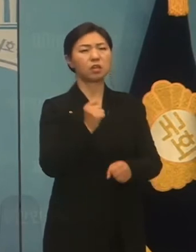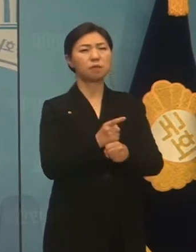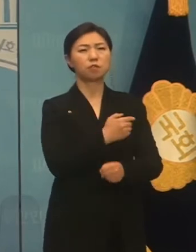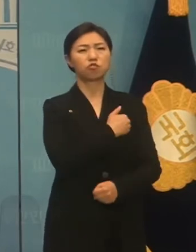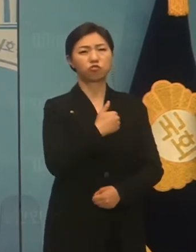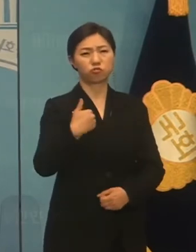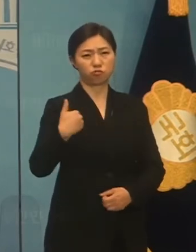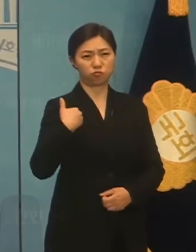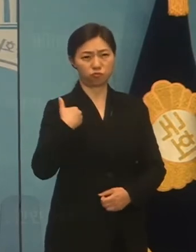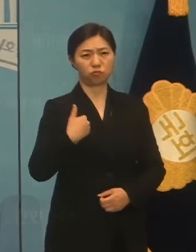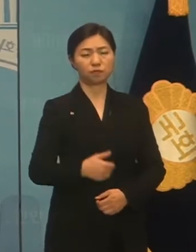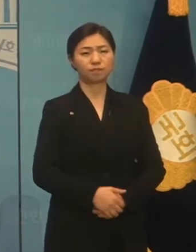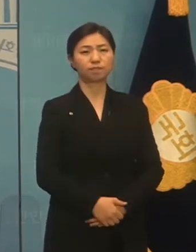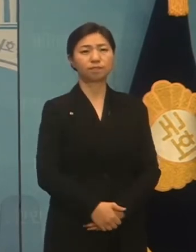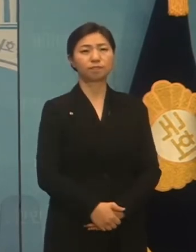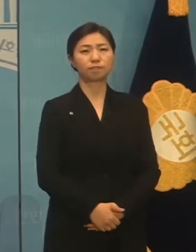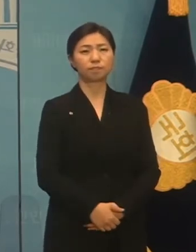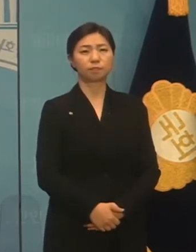있습니다.